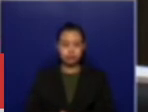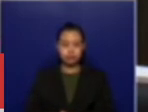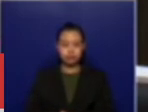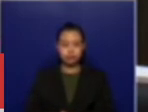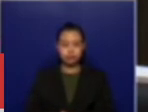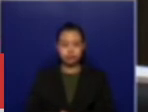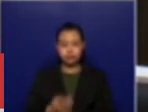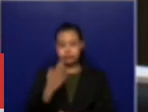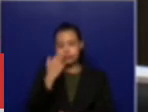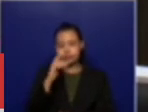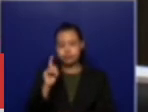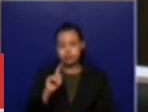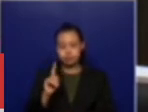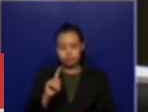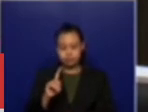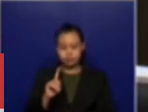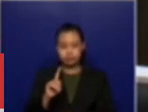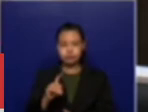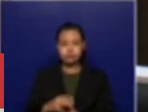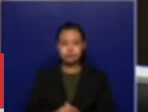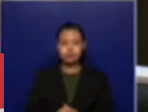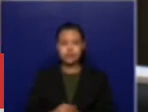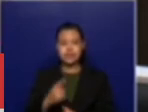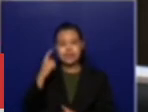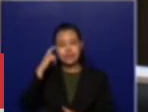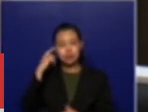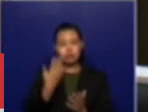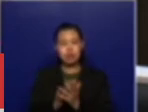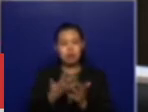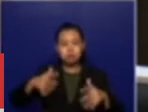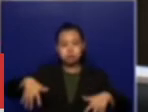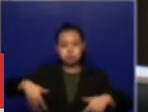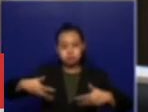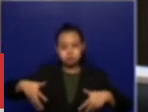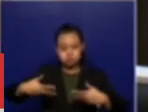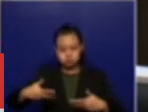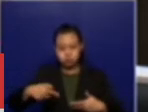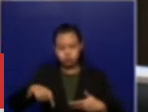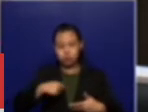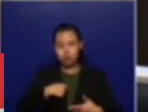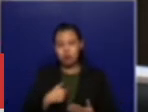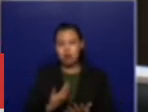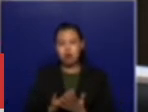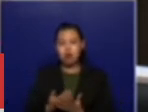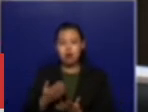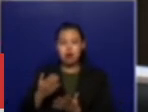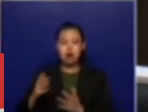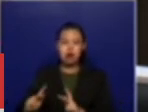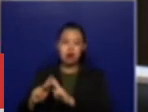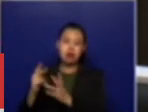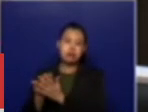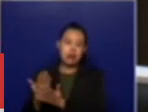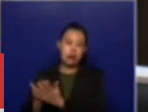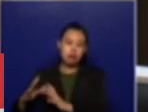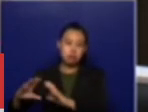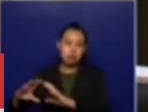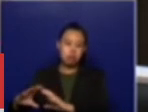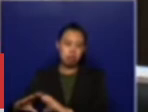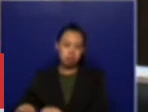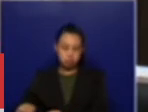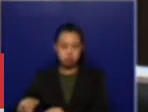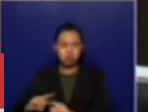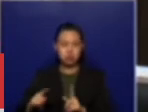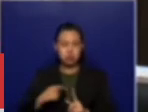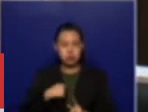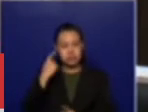นฐานรายได้ใหม่ทดแทนฐานรายได้เดิมที่กำลังจะหมดไปท่านประธานคงจำได้ครับ